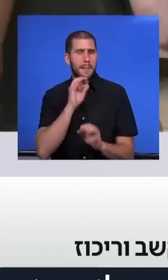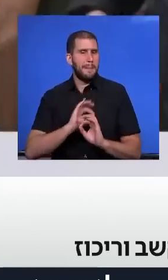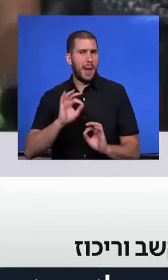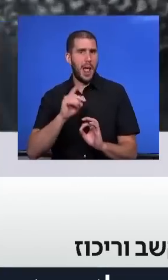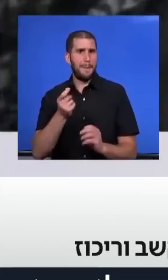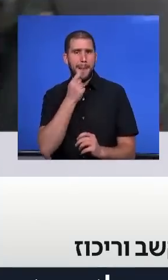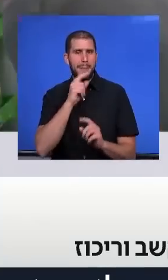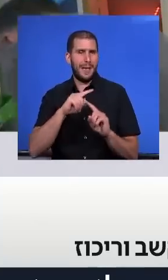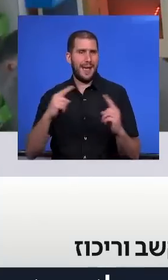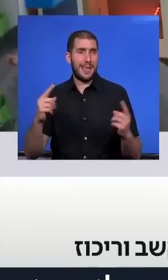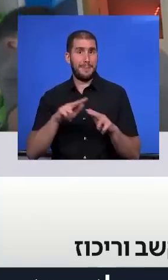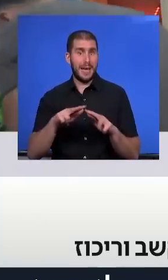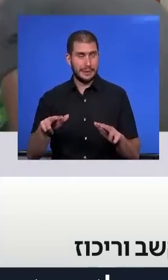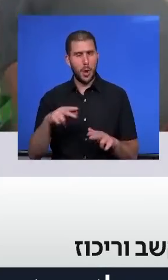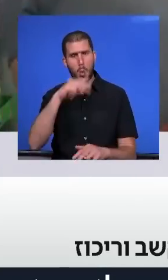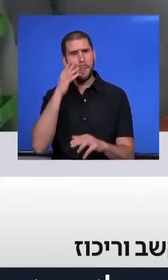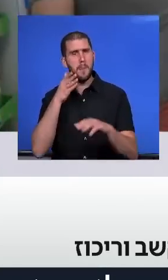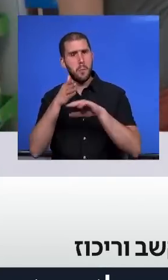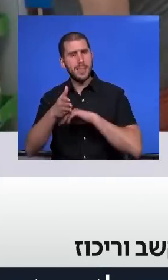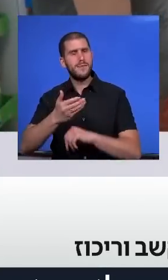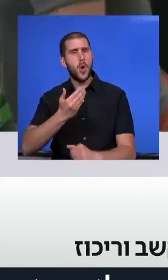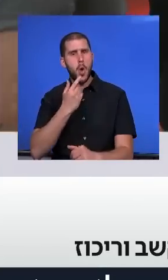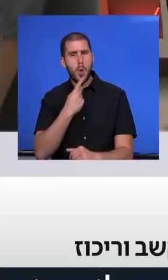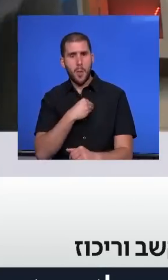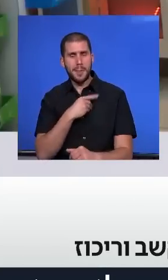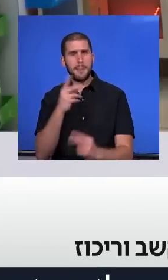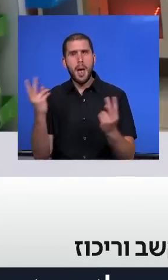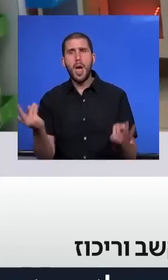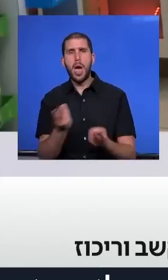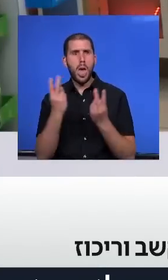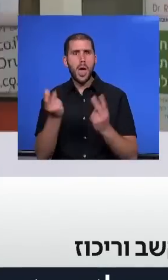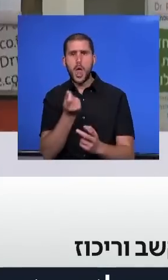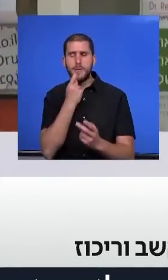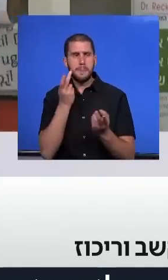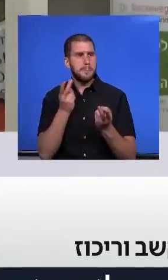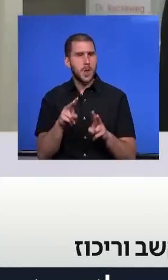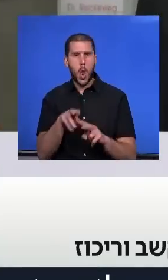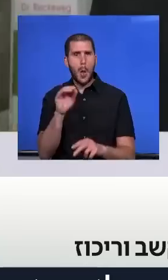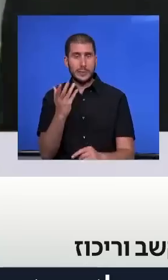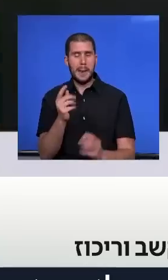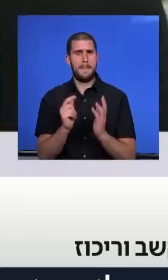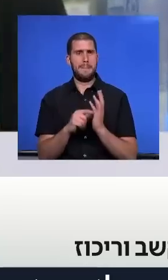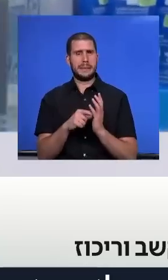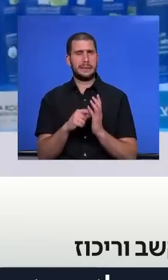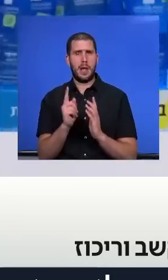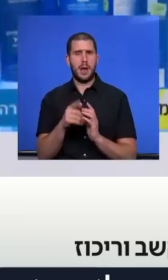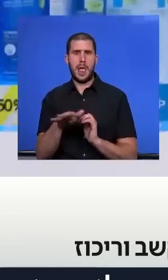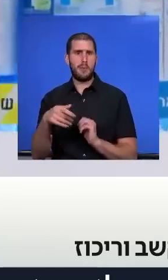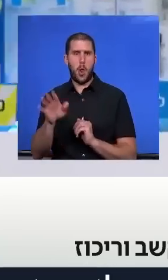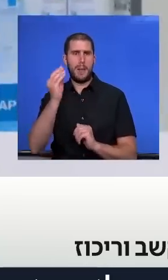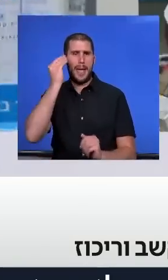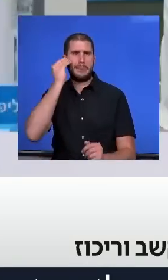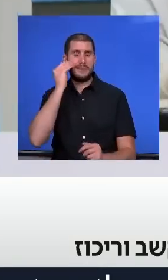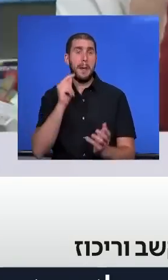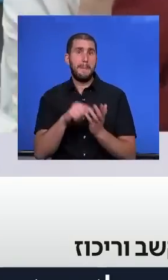המרקחת בארץ. הורים פונים אלינו ואומרים לנו שמחפשים בכל הארץ את התרופה, לא מוצאים אותה, ולכן לא שולחים את הילדים לבית ספר, כי